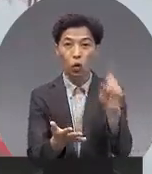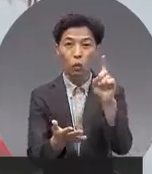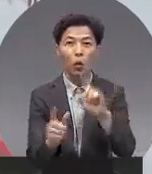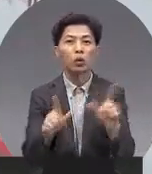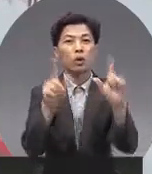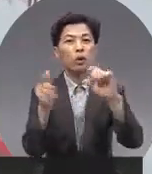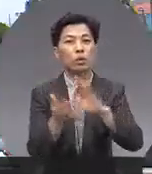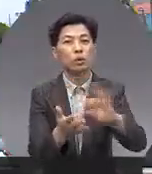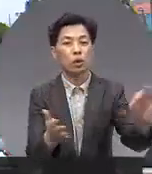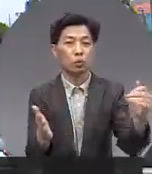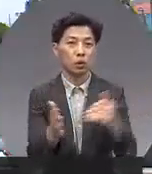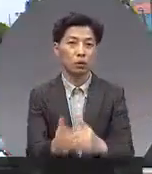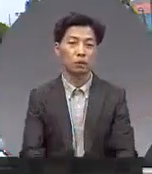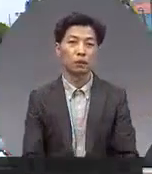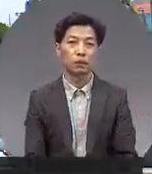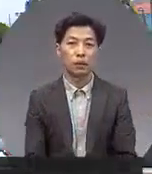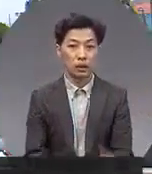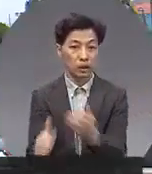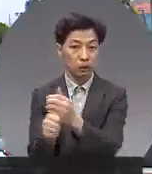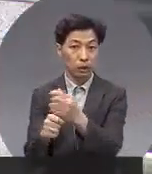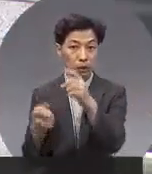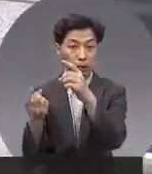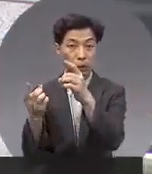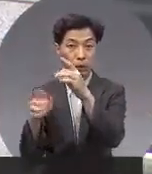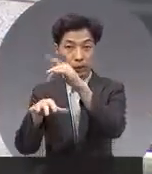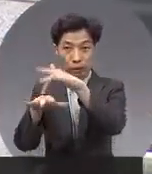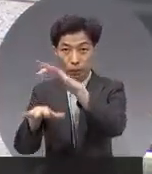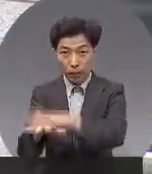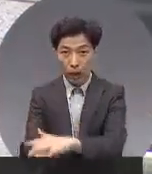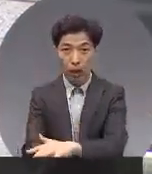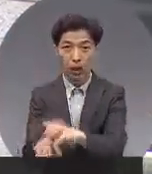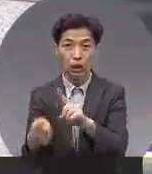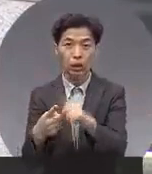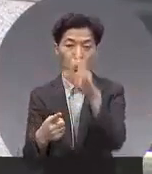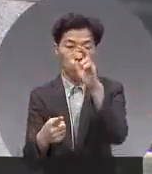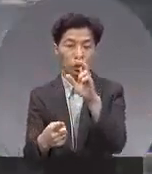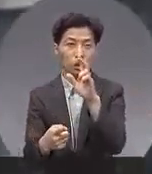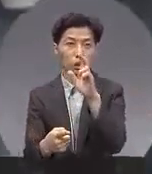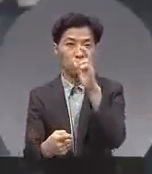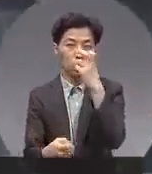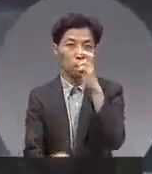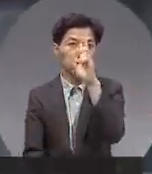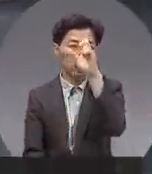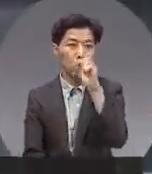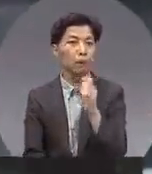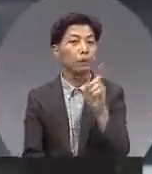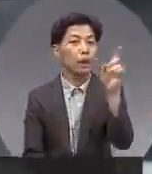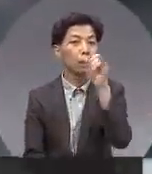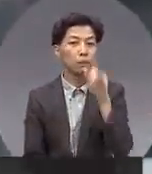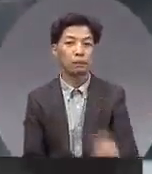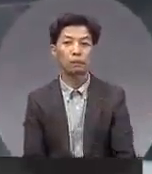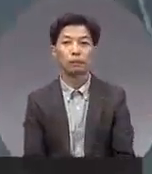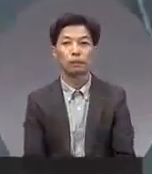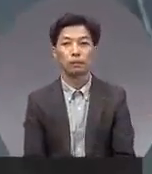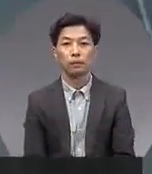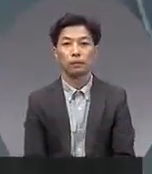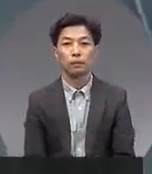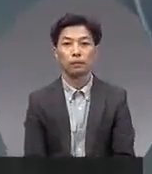알려졌습니다. 경찰은 남성을 상습 절도 혐의로 검찰에 넘겼습니다. 무인 점포가 범죄의